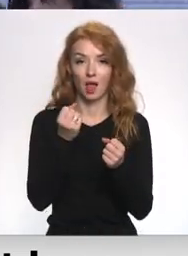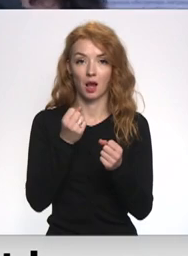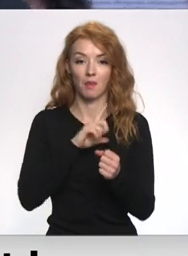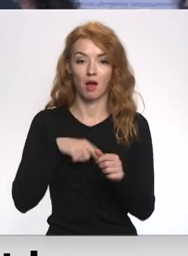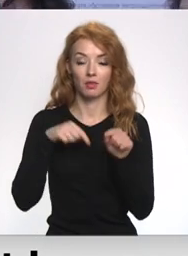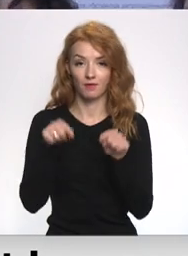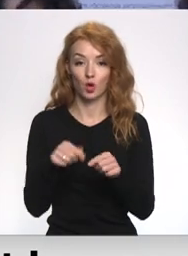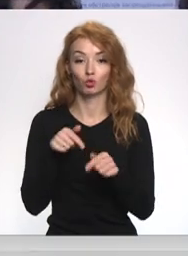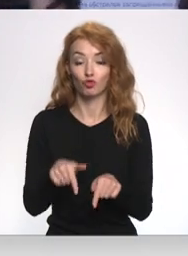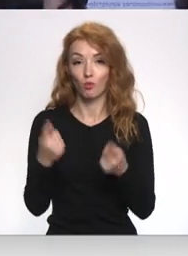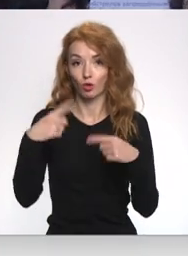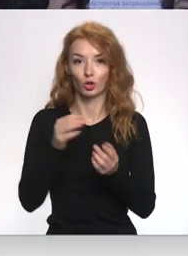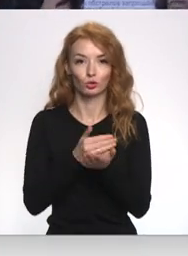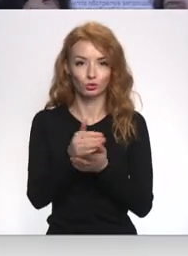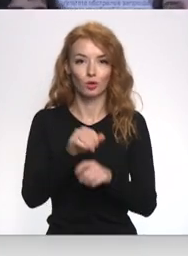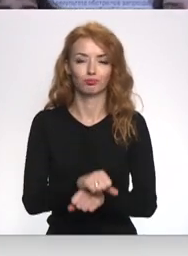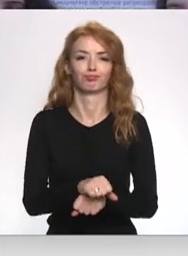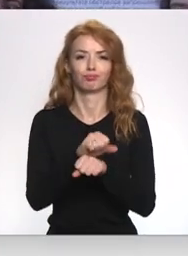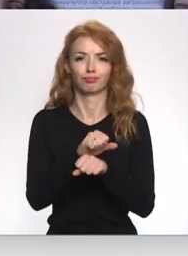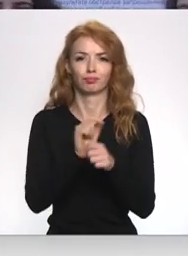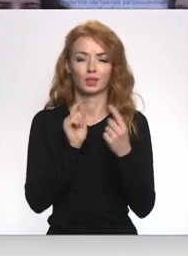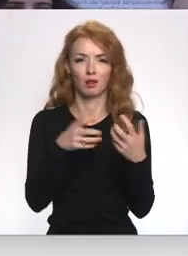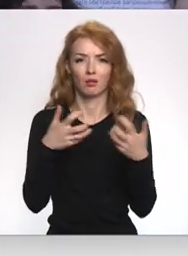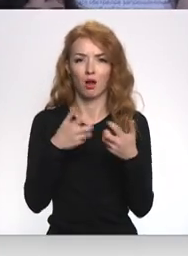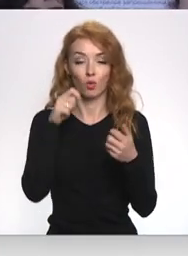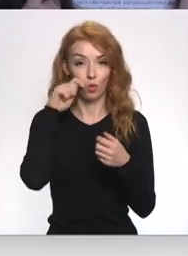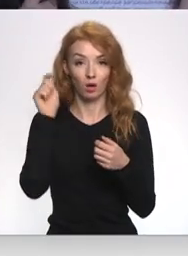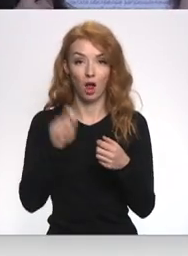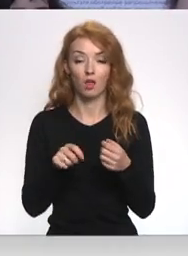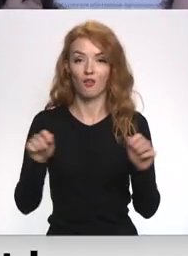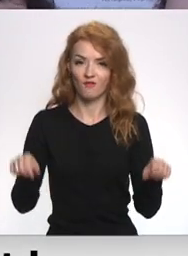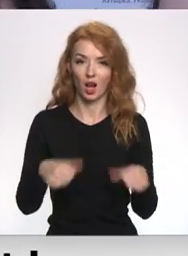šeit joprojām turpinās protesta akcija pret karu Ukrainā,